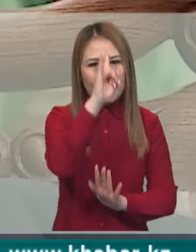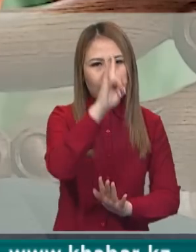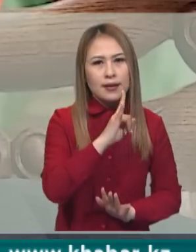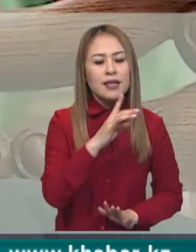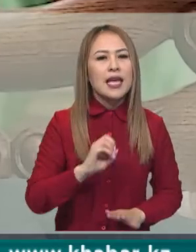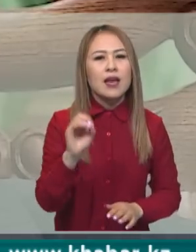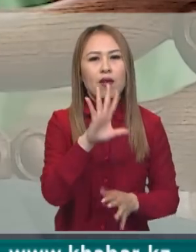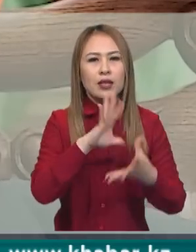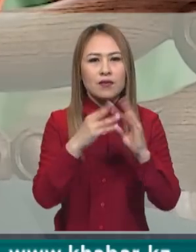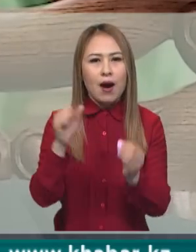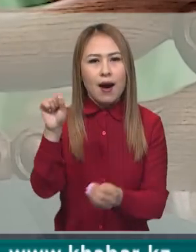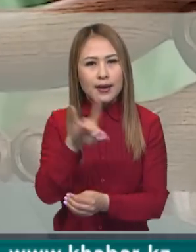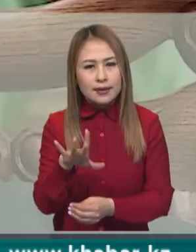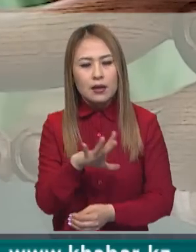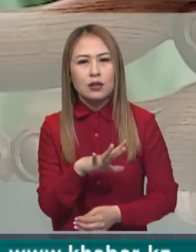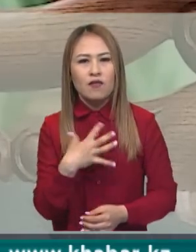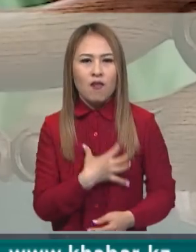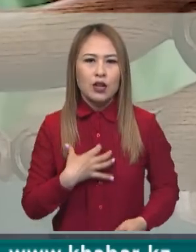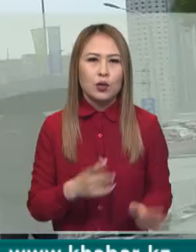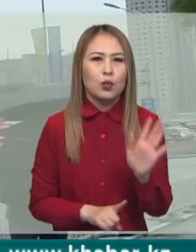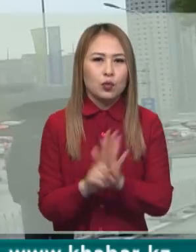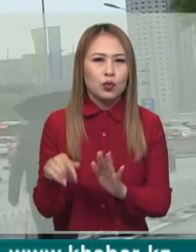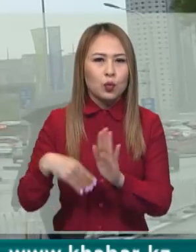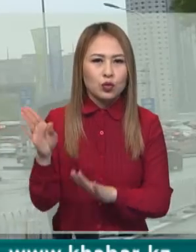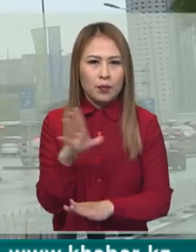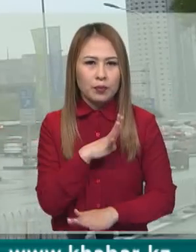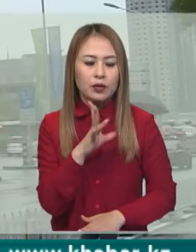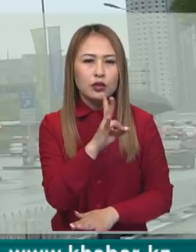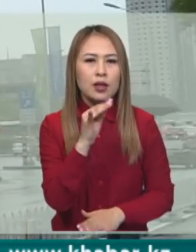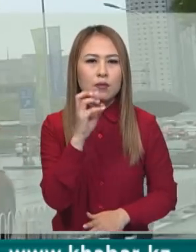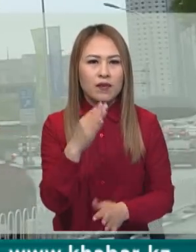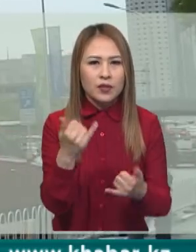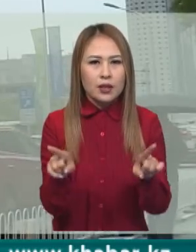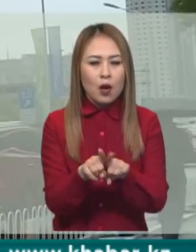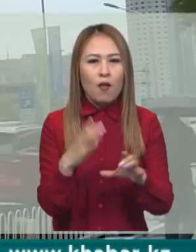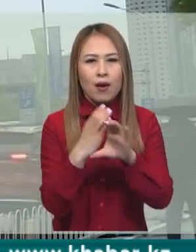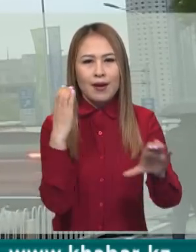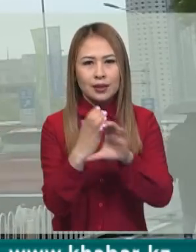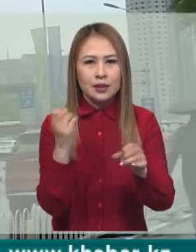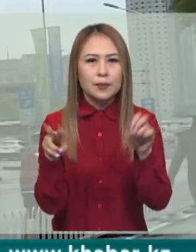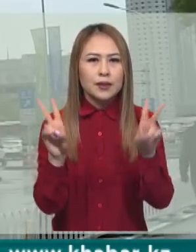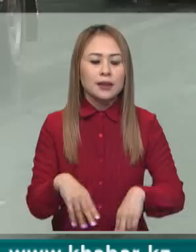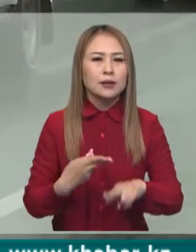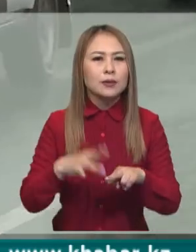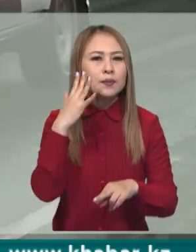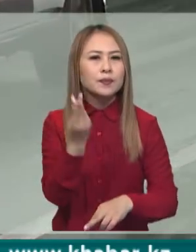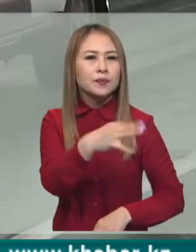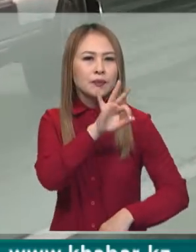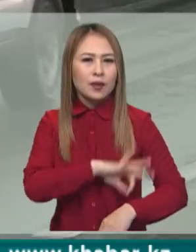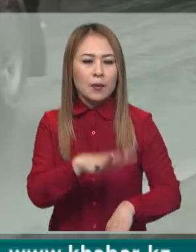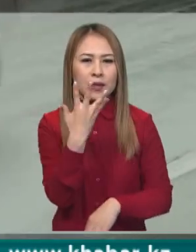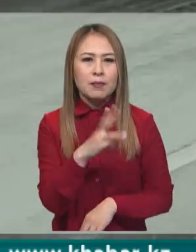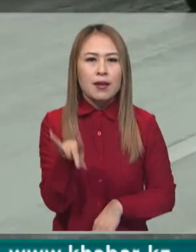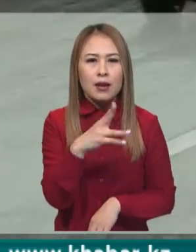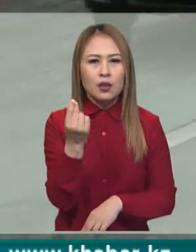Қазақстанның Еуразиядағы рөлін күшейтіп, маңызын арттырып отыр. Нұрсұлтан Назарбаев дәл осы контейнерлік тасымалдан ел қазынасына түсетін пайданы 5 миллиард